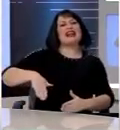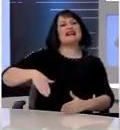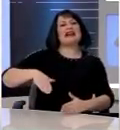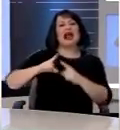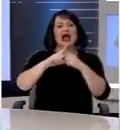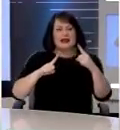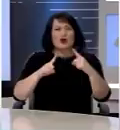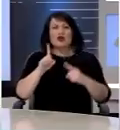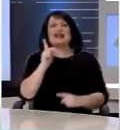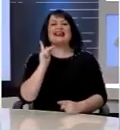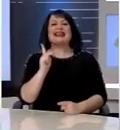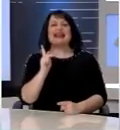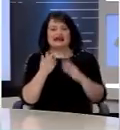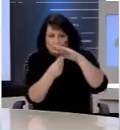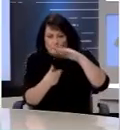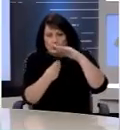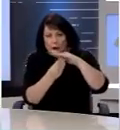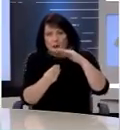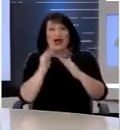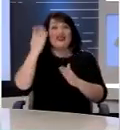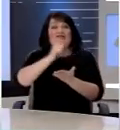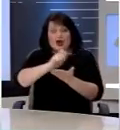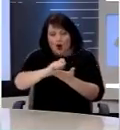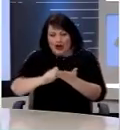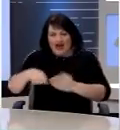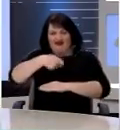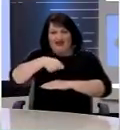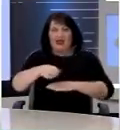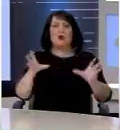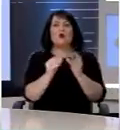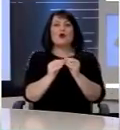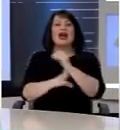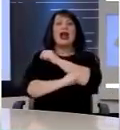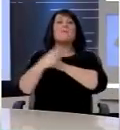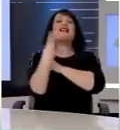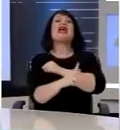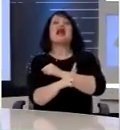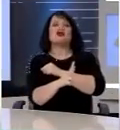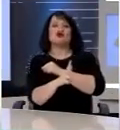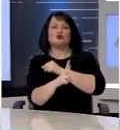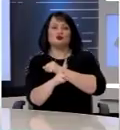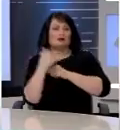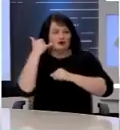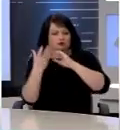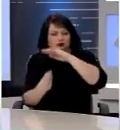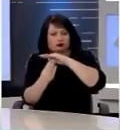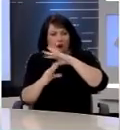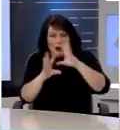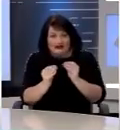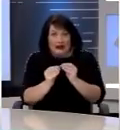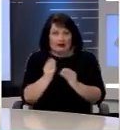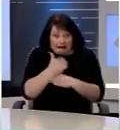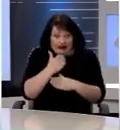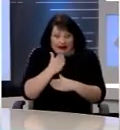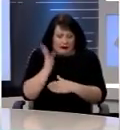τις απομαγνητοφωνημένες συνομιλίες που βρέθηκαν στη δικογραφία και αφορούν τον γραμματέα του κόμματός σας. Αλλά